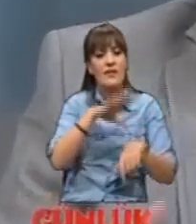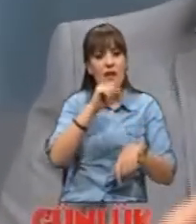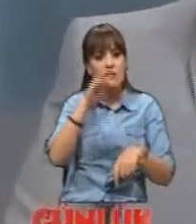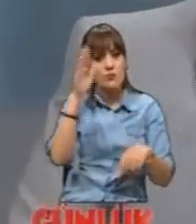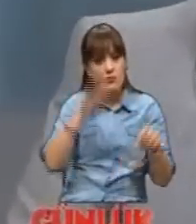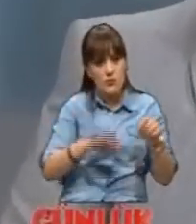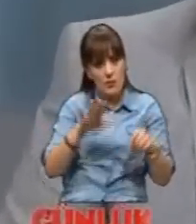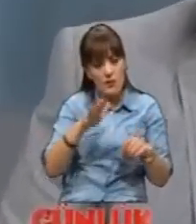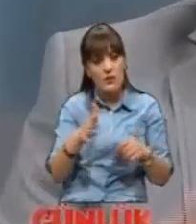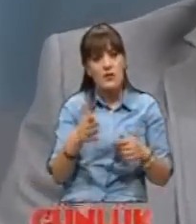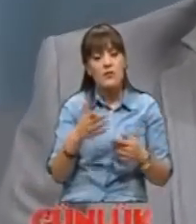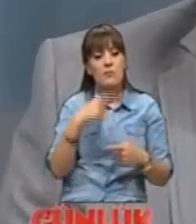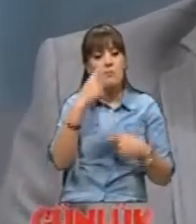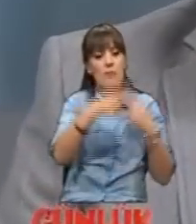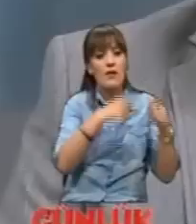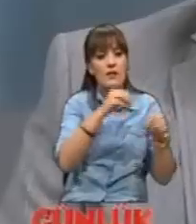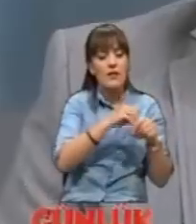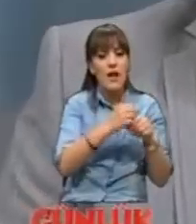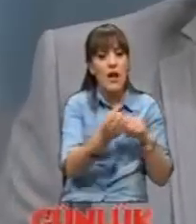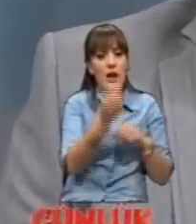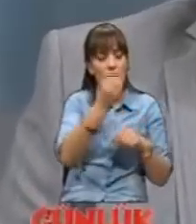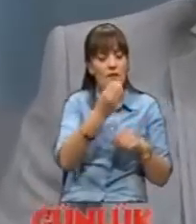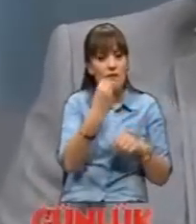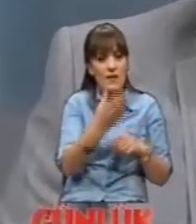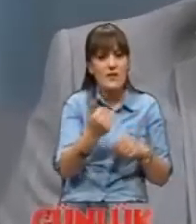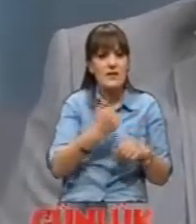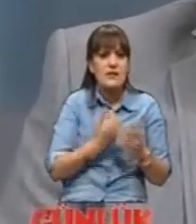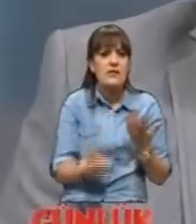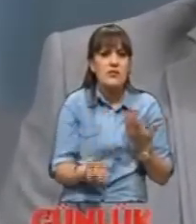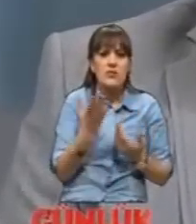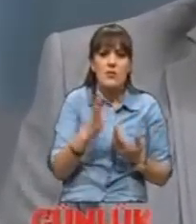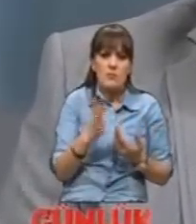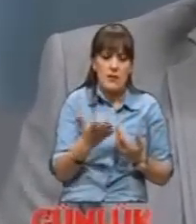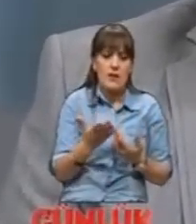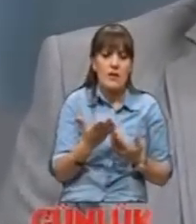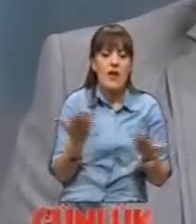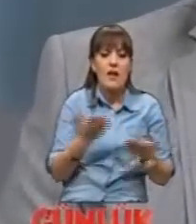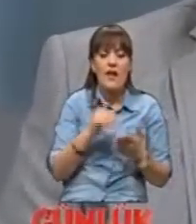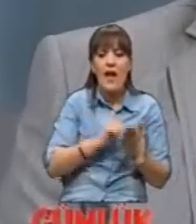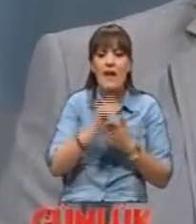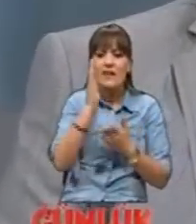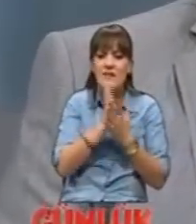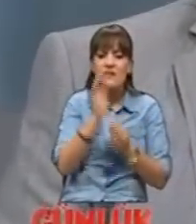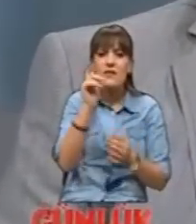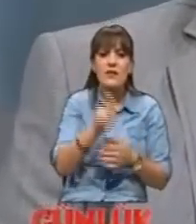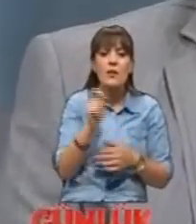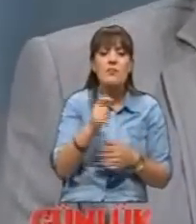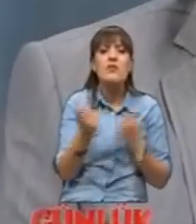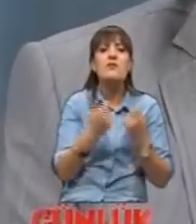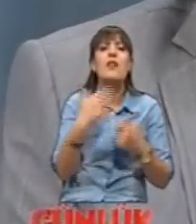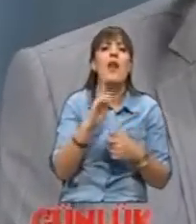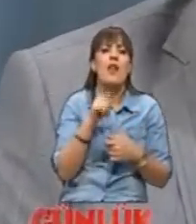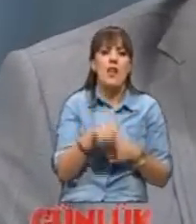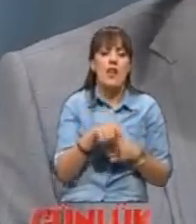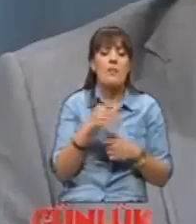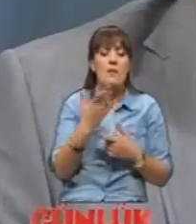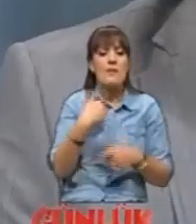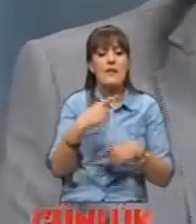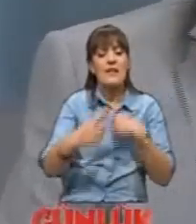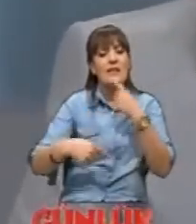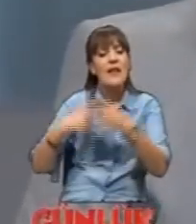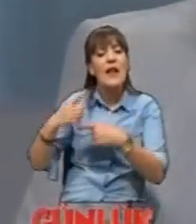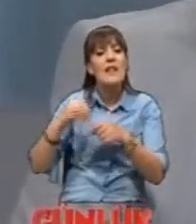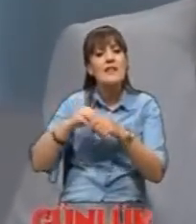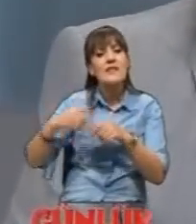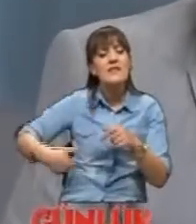tansiyon düşebilir, işte makine alarm verir, sıkıntı olur. Yani her insanın yapacağı bir şey değil. Bir de bizim diyaliz